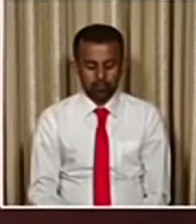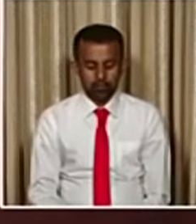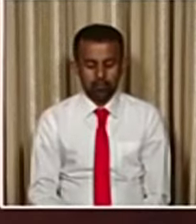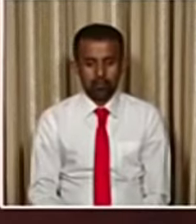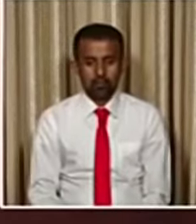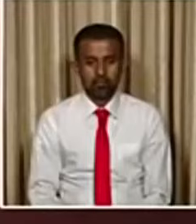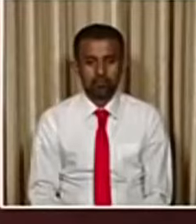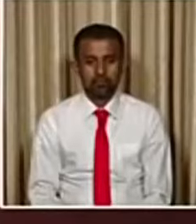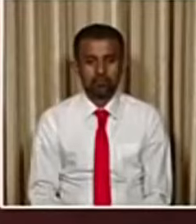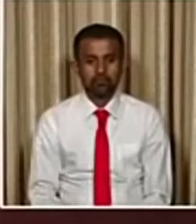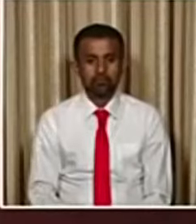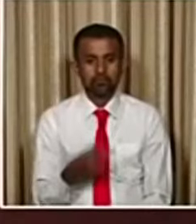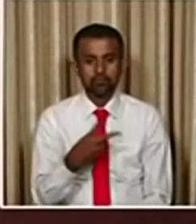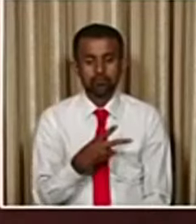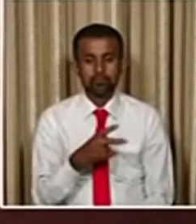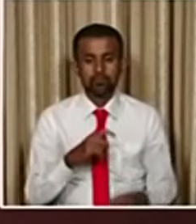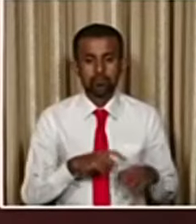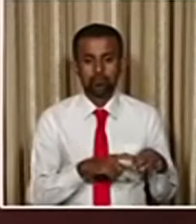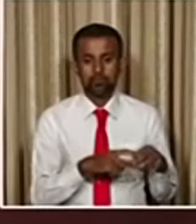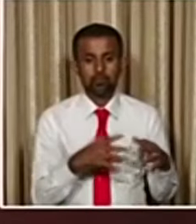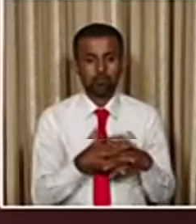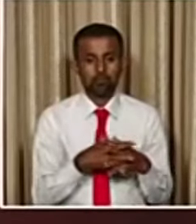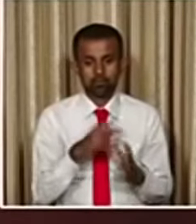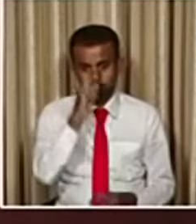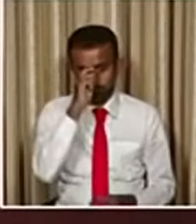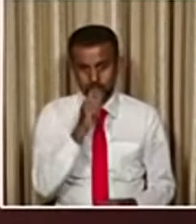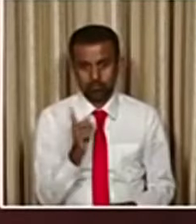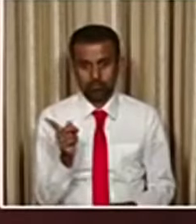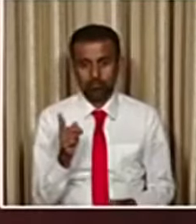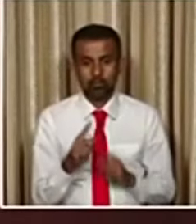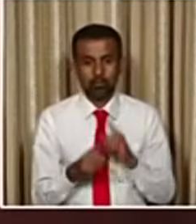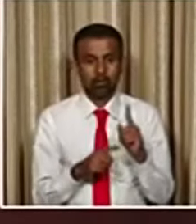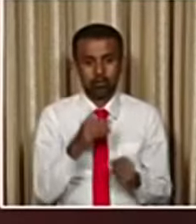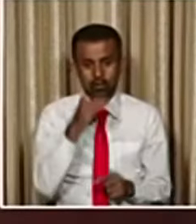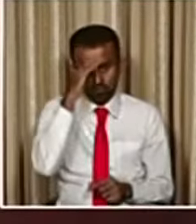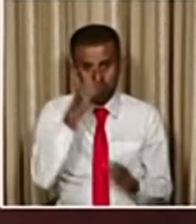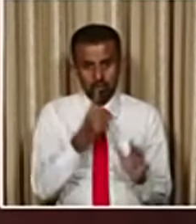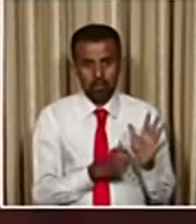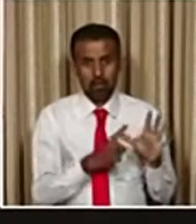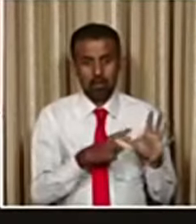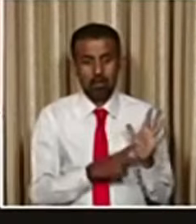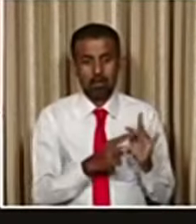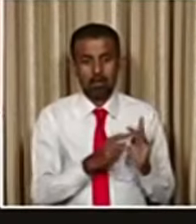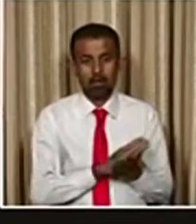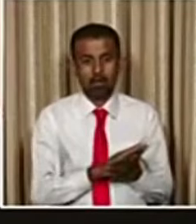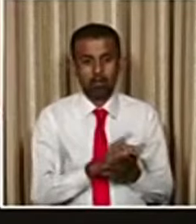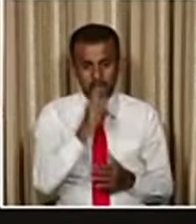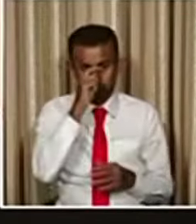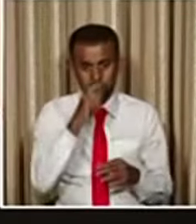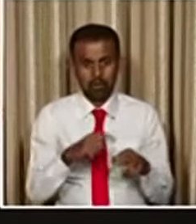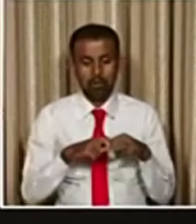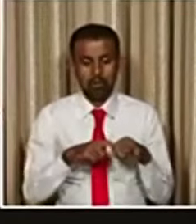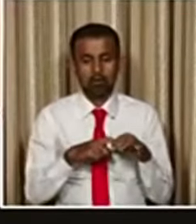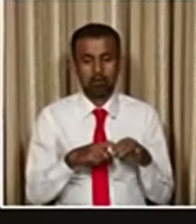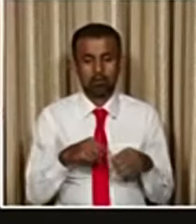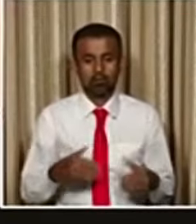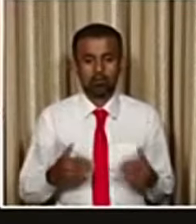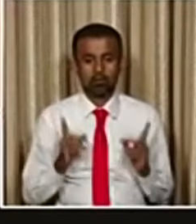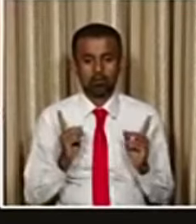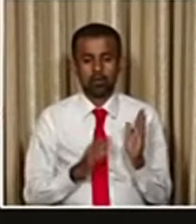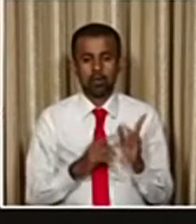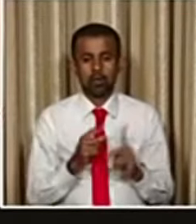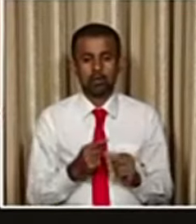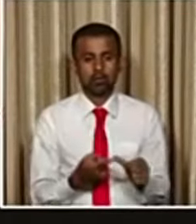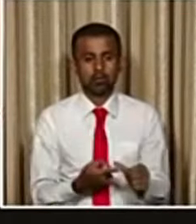ದೇವನ ಪ್ರಶ್ನೆ ಅಪೆ ವೀರ ಸುಮನ ಮಂತ್ವ ಕಥಾನಾಯಕತುಮನೆ ಲಲಿತೆಲ್ಲಾವಲ ಮಂತುಮ ಕಥಾಕರಪು ಪ್ರಶ್ನೆ ಸಹ ಅರು ವರ್ತಮಾನ